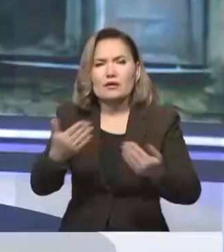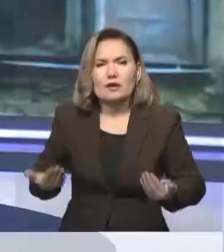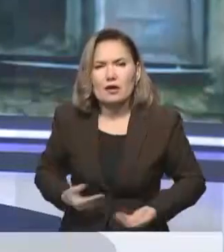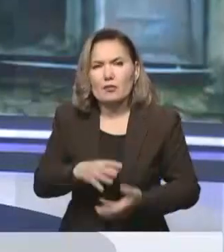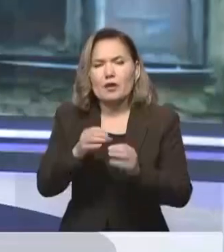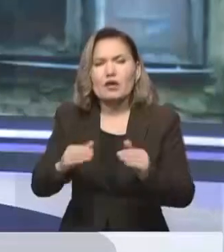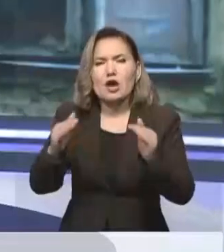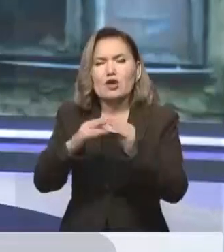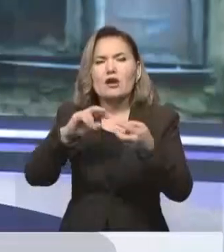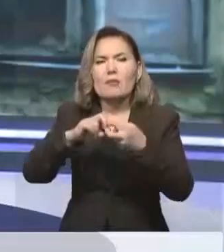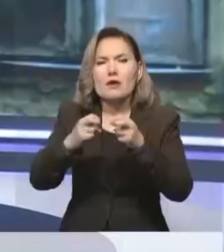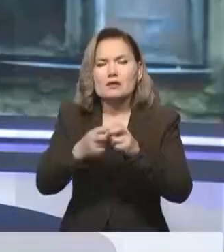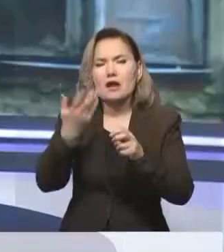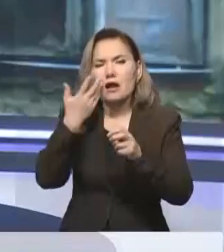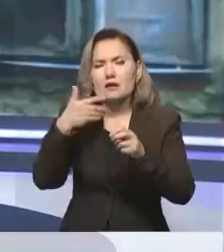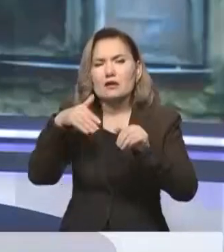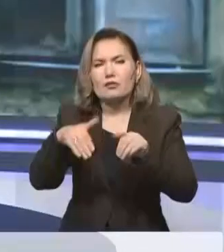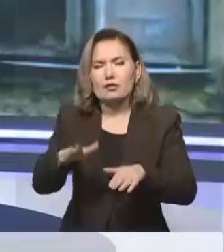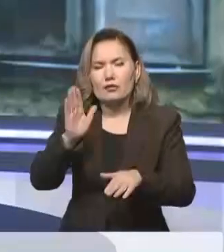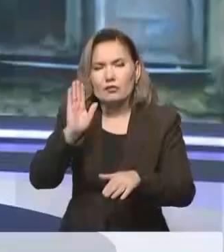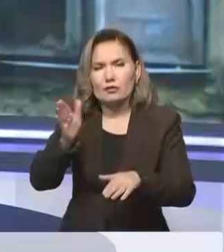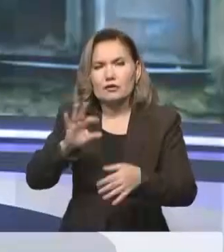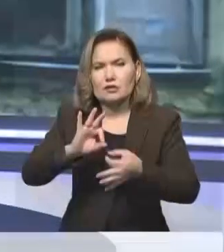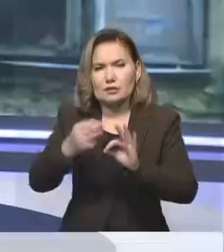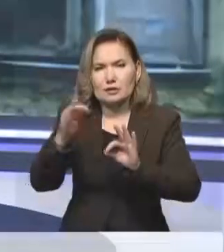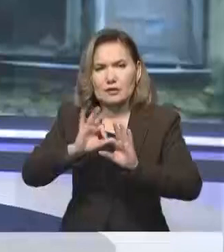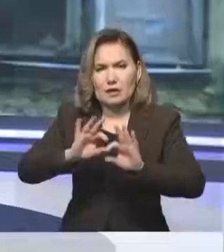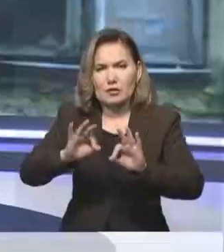тұрған үйлердің мәселесі қашан шешімін табады, тілшіміз анықтады.